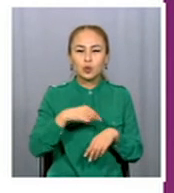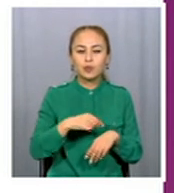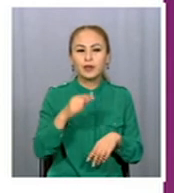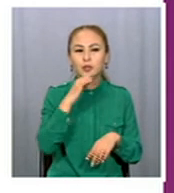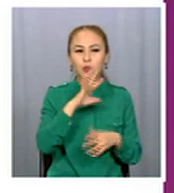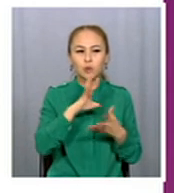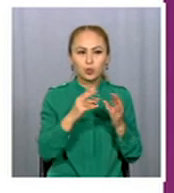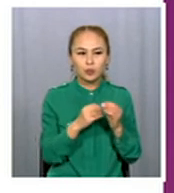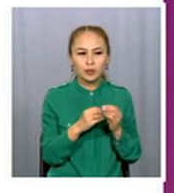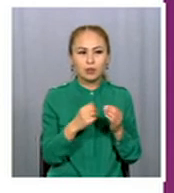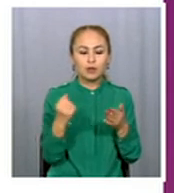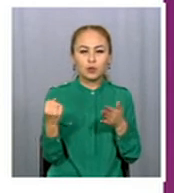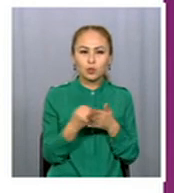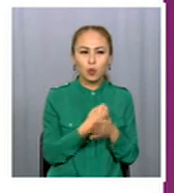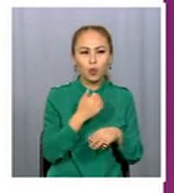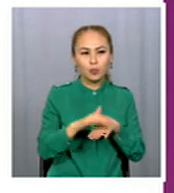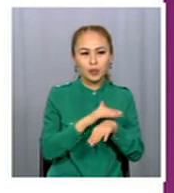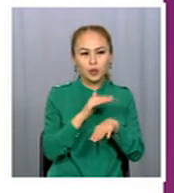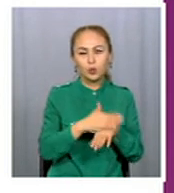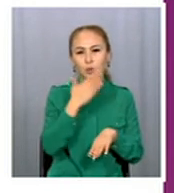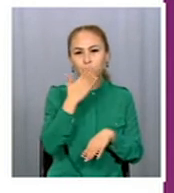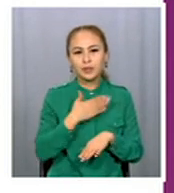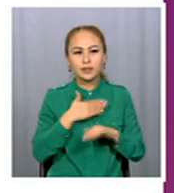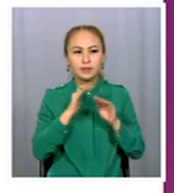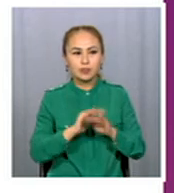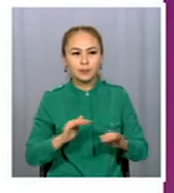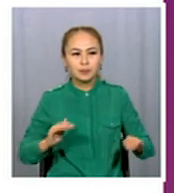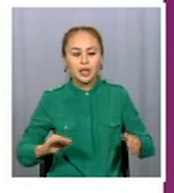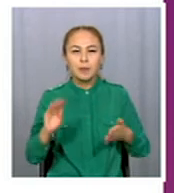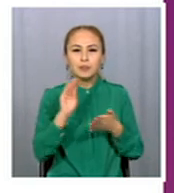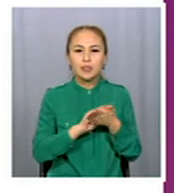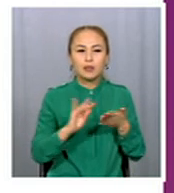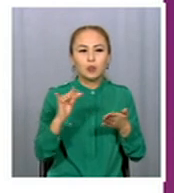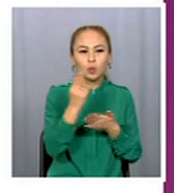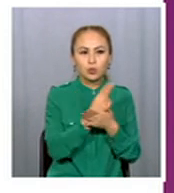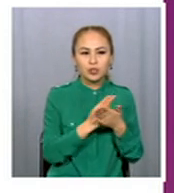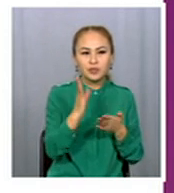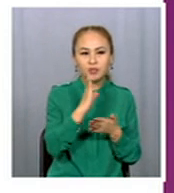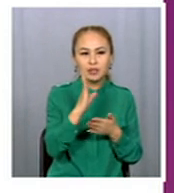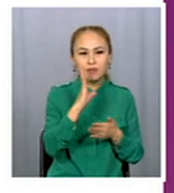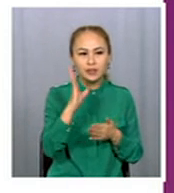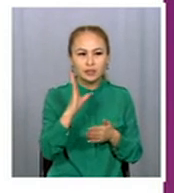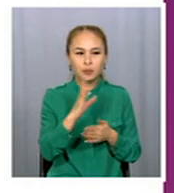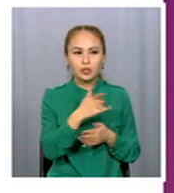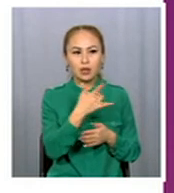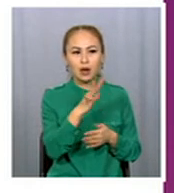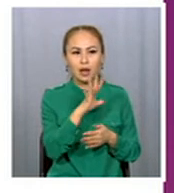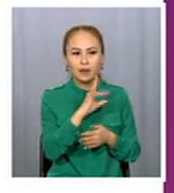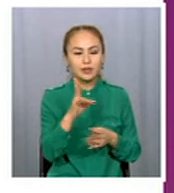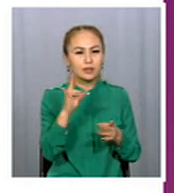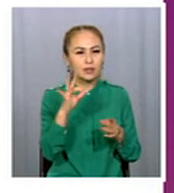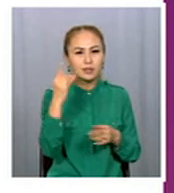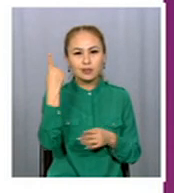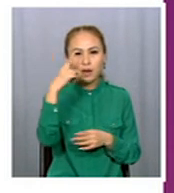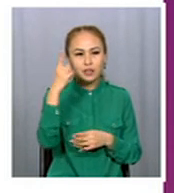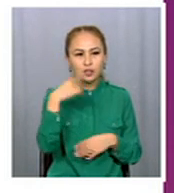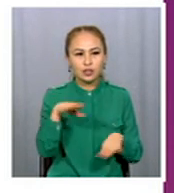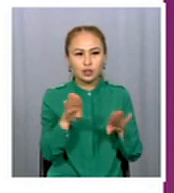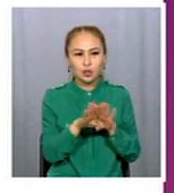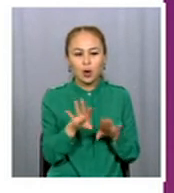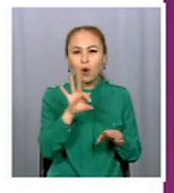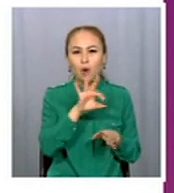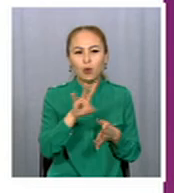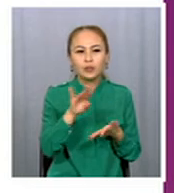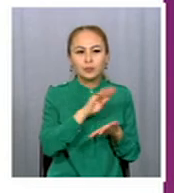с чувством юмора, добрый, любил детей. Писатель и художник Виктор Владимирович Голявкин не